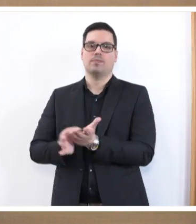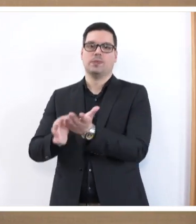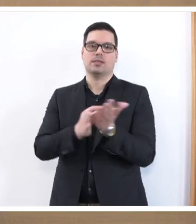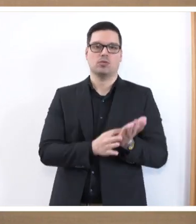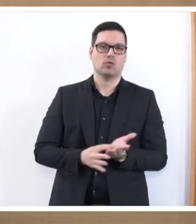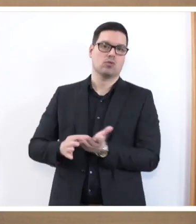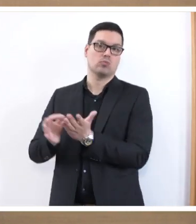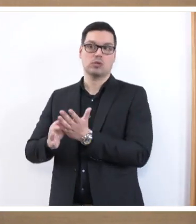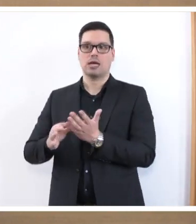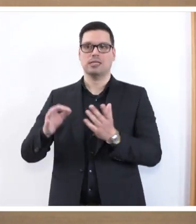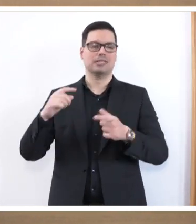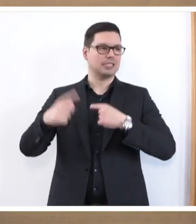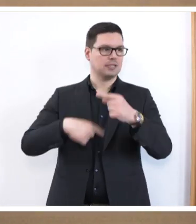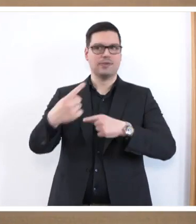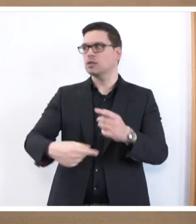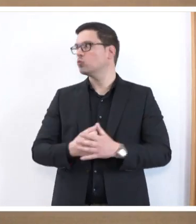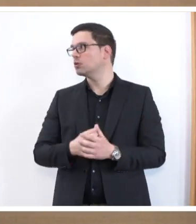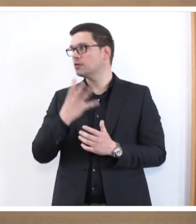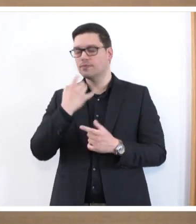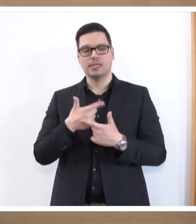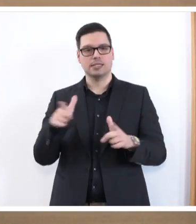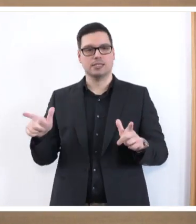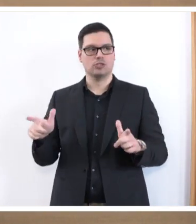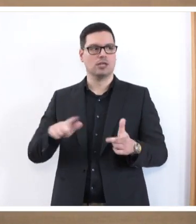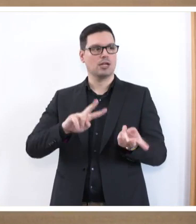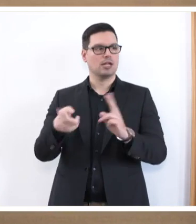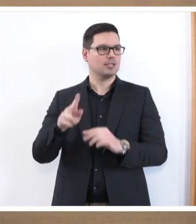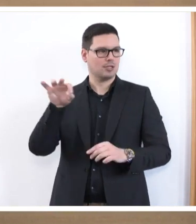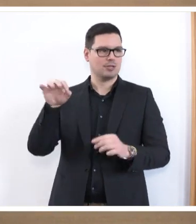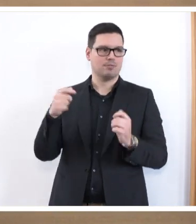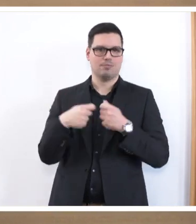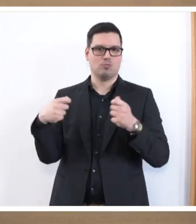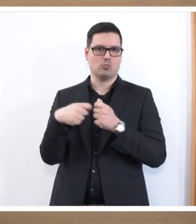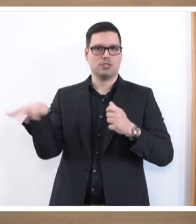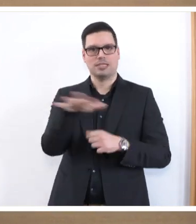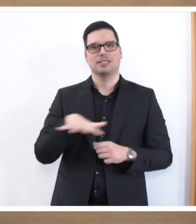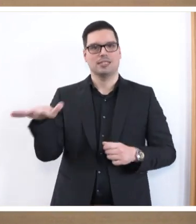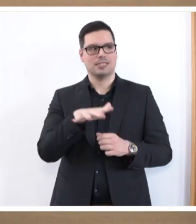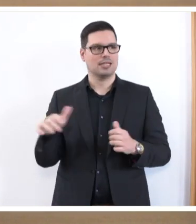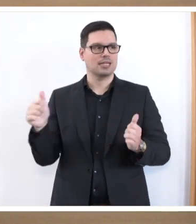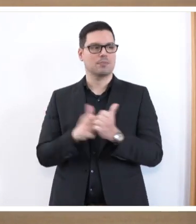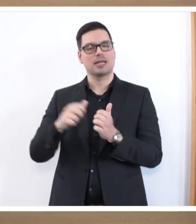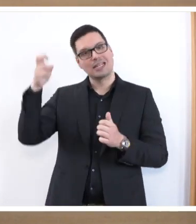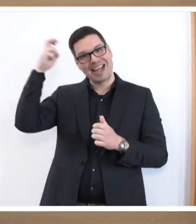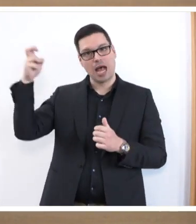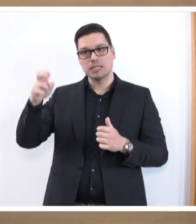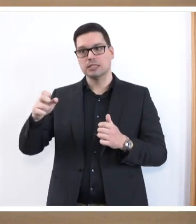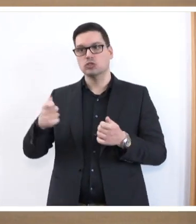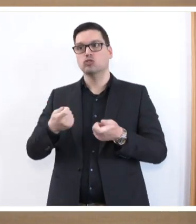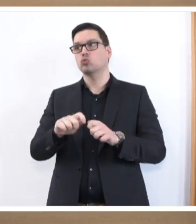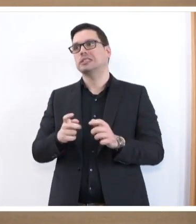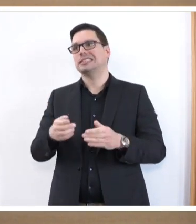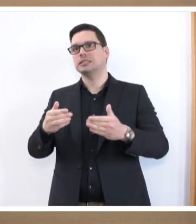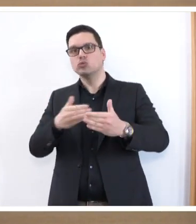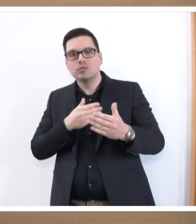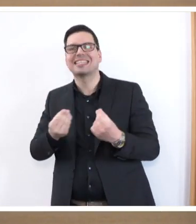Dorfentwicklung. Wir wollen nicht, dass, und in anderen Bundesländern gab es das im Übrigen schon, Gemeinderäte geschlossen zurücktreten, weil sie nur